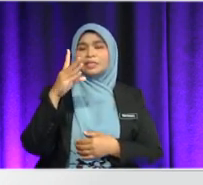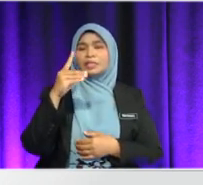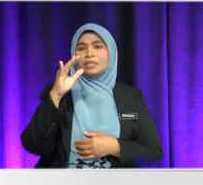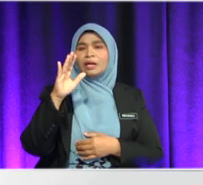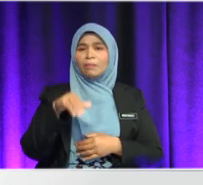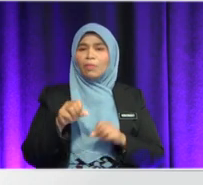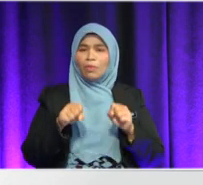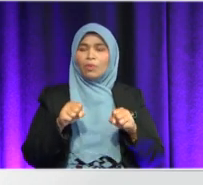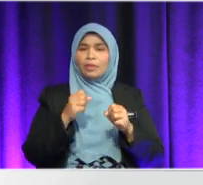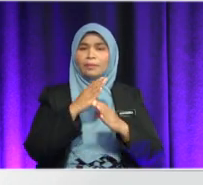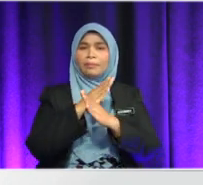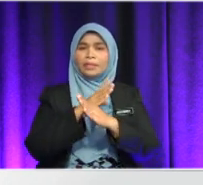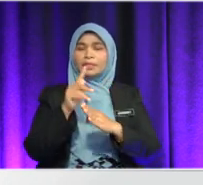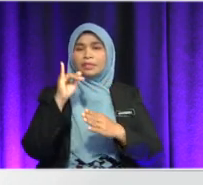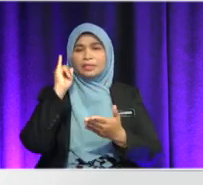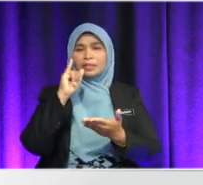iman kita